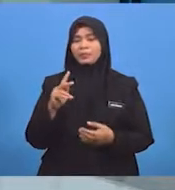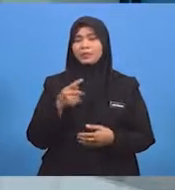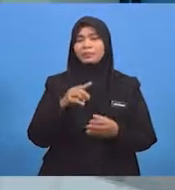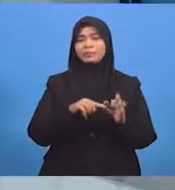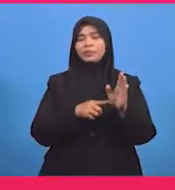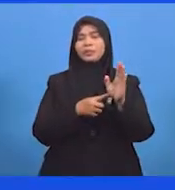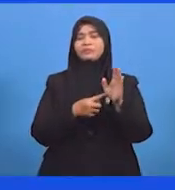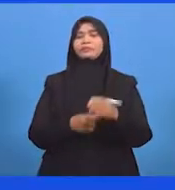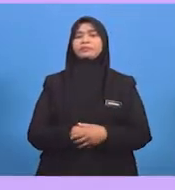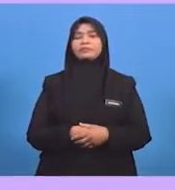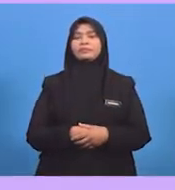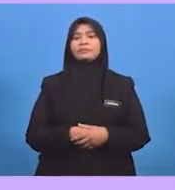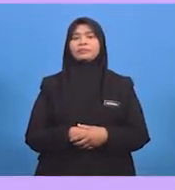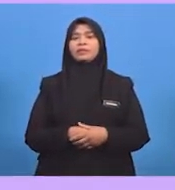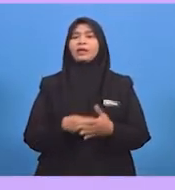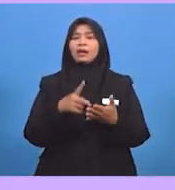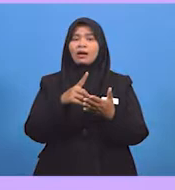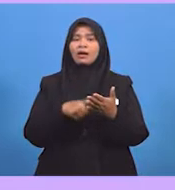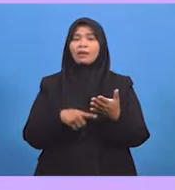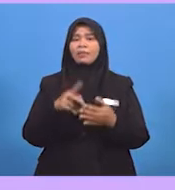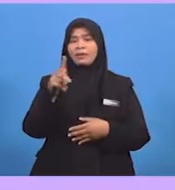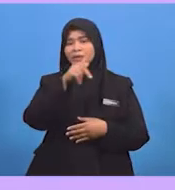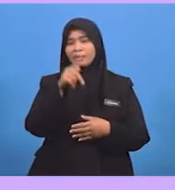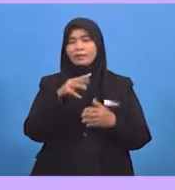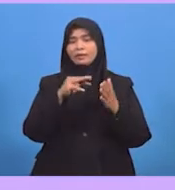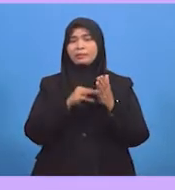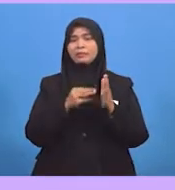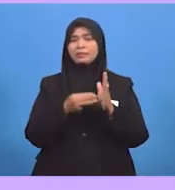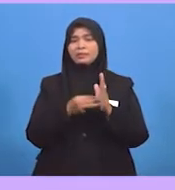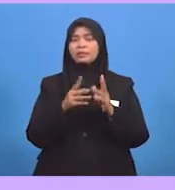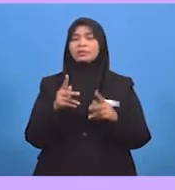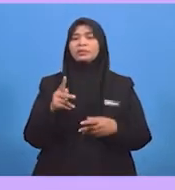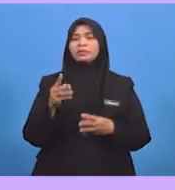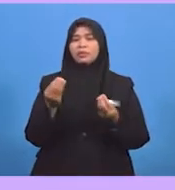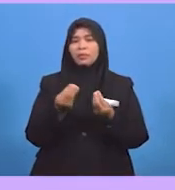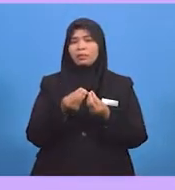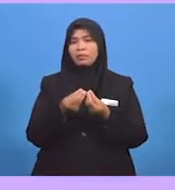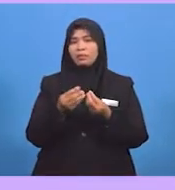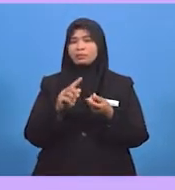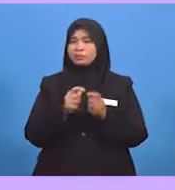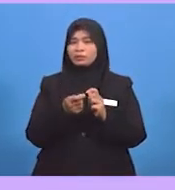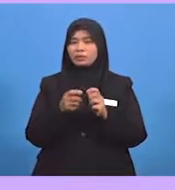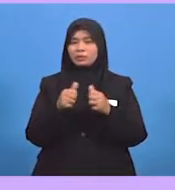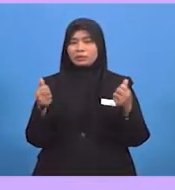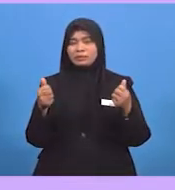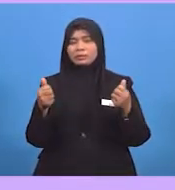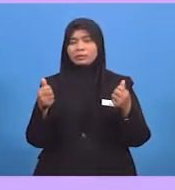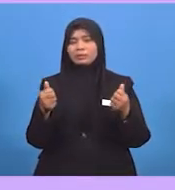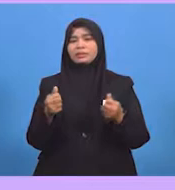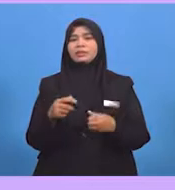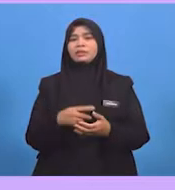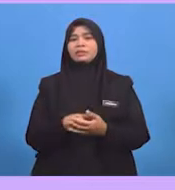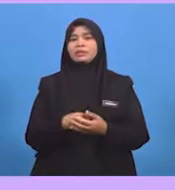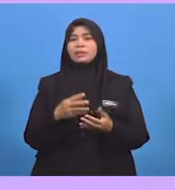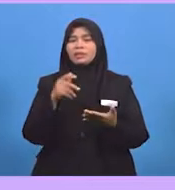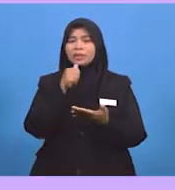kita mula. Apakah maksud kadar pertukaran asing? Kadar pertukaran asing